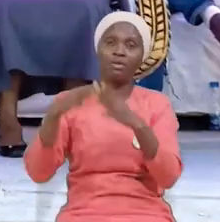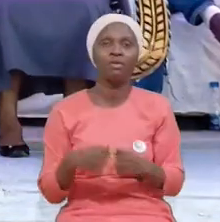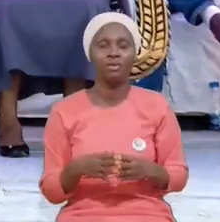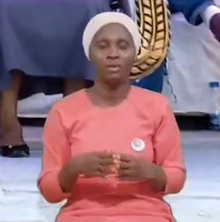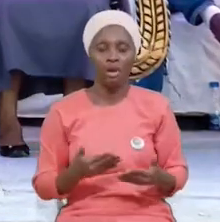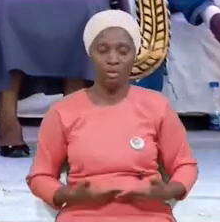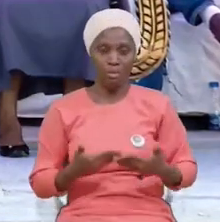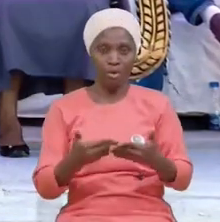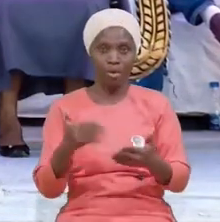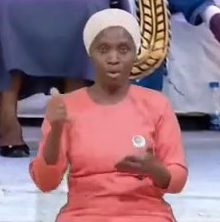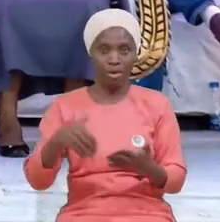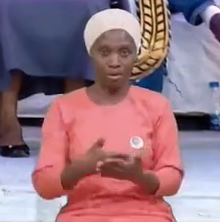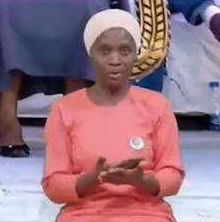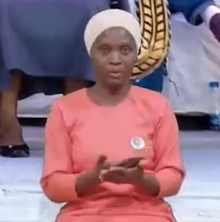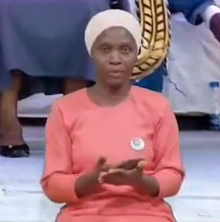de nouveau.